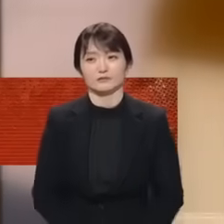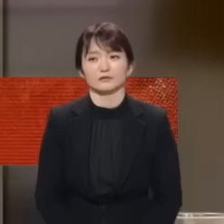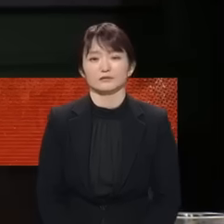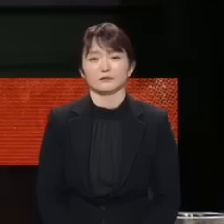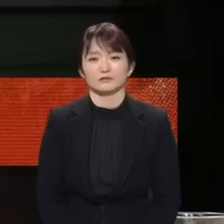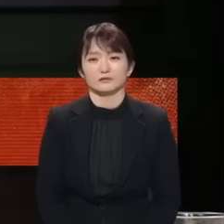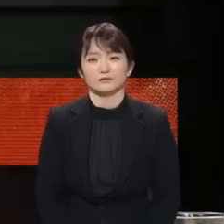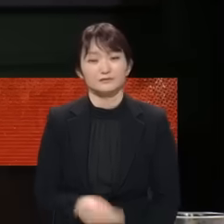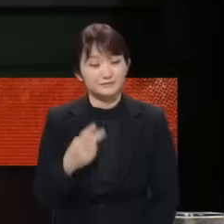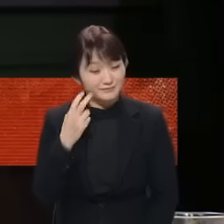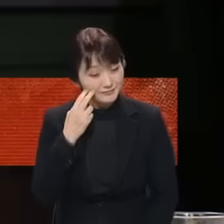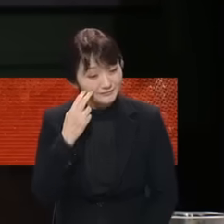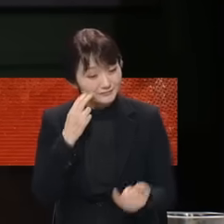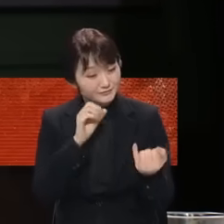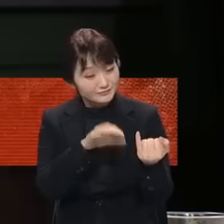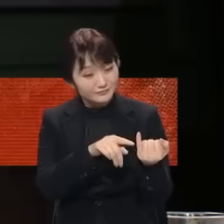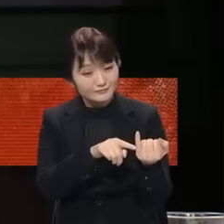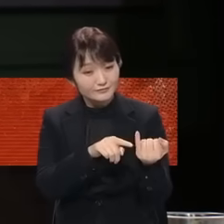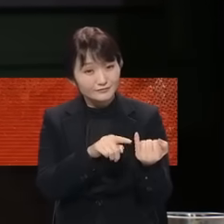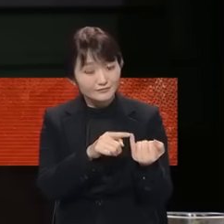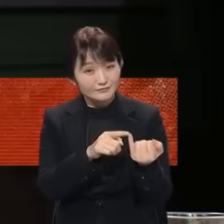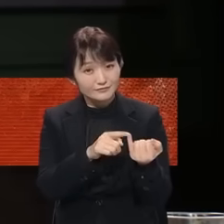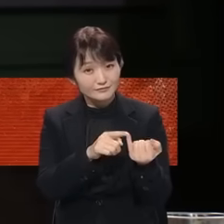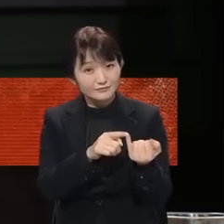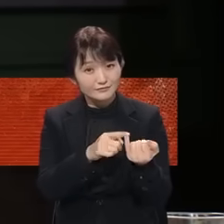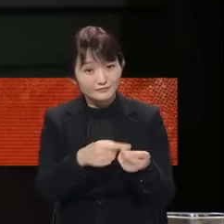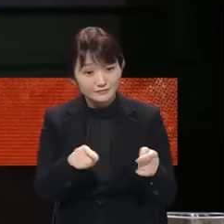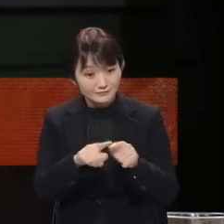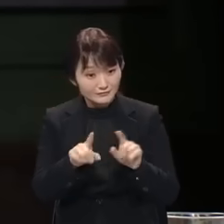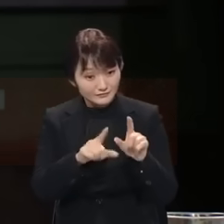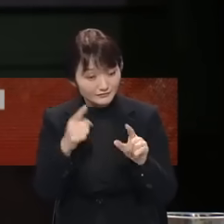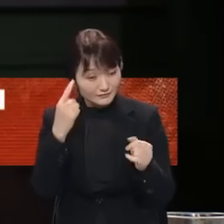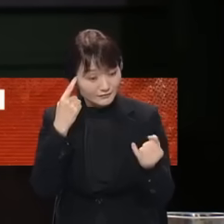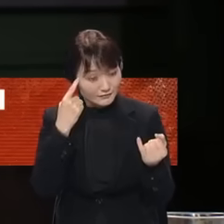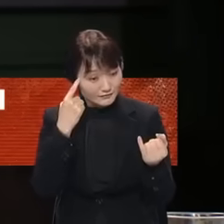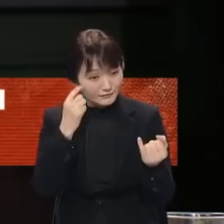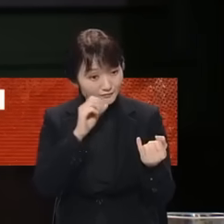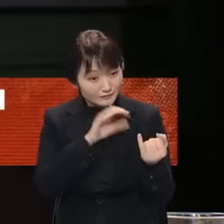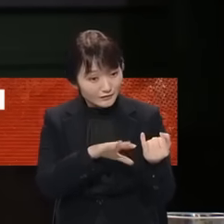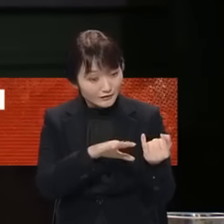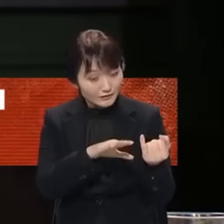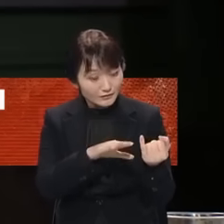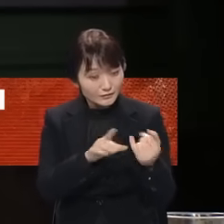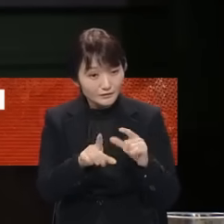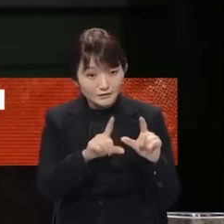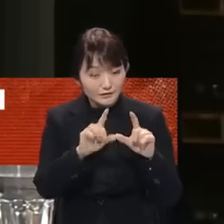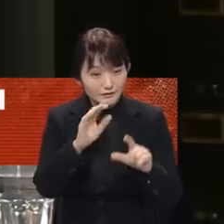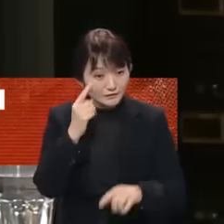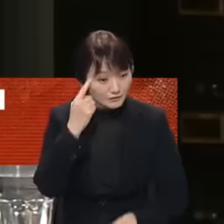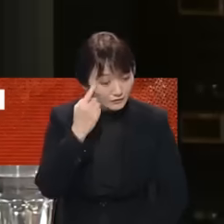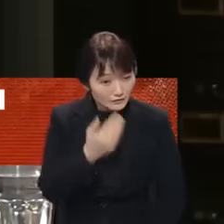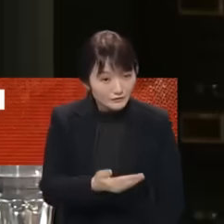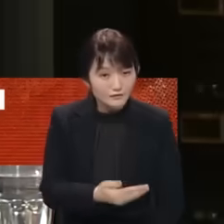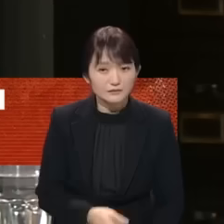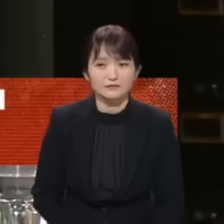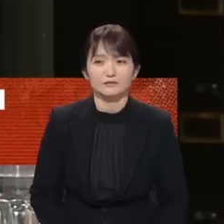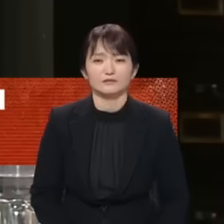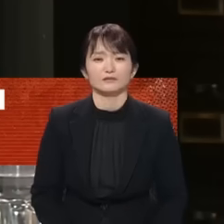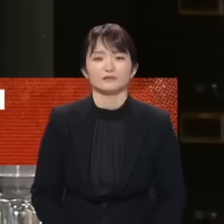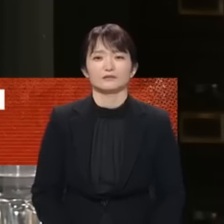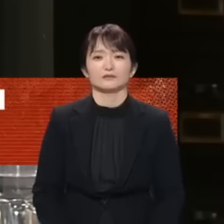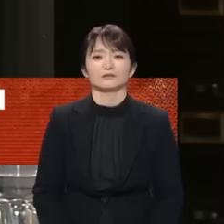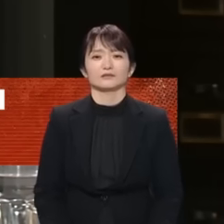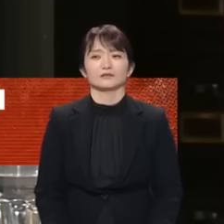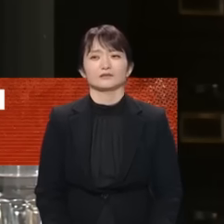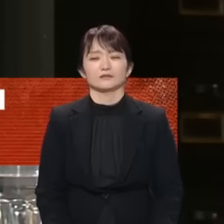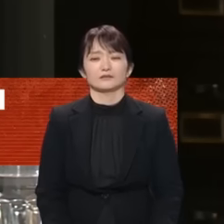그러면서 농담처럼 툭 같이 살아 달라고 하면 살아줄 건가라는 얘기를 꺼냅니다 아 같이 살아 달라고